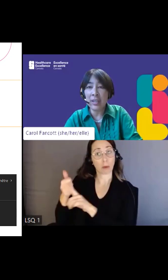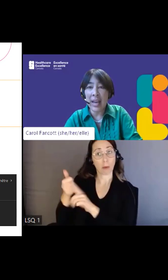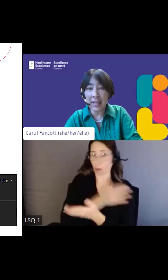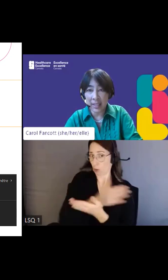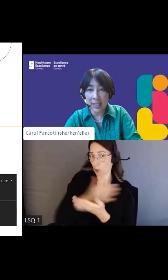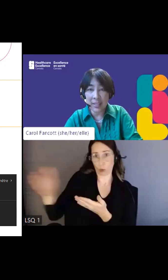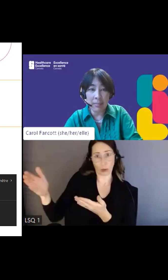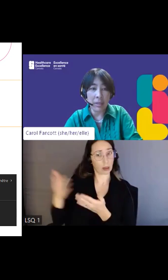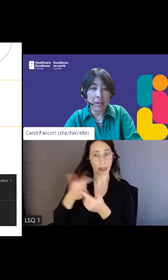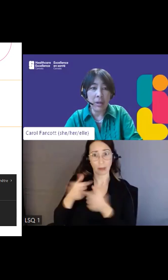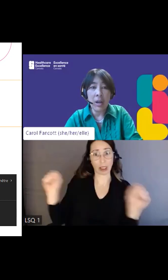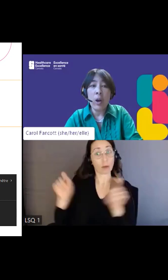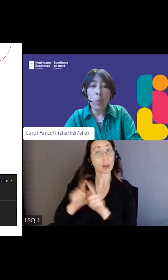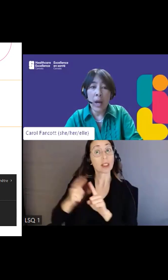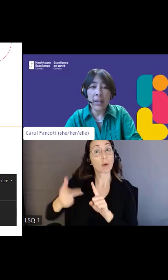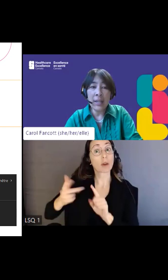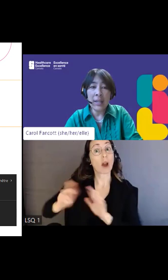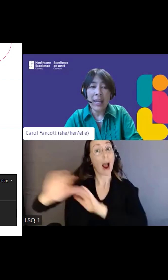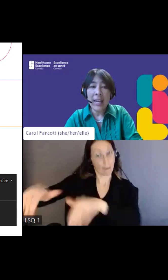suivant.